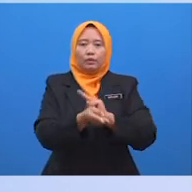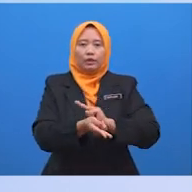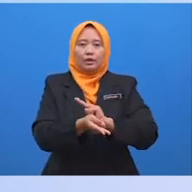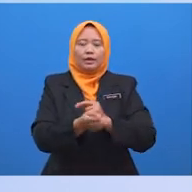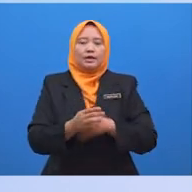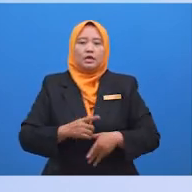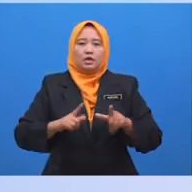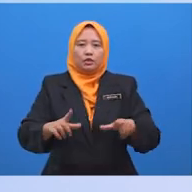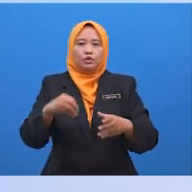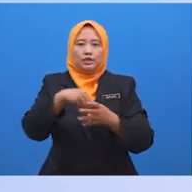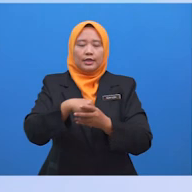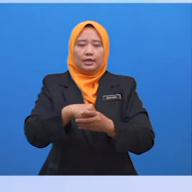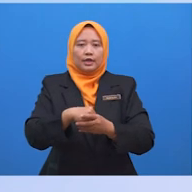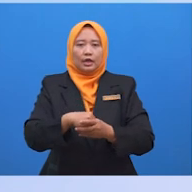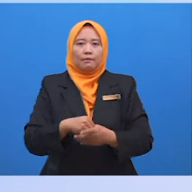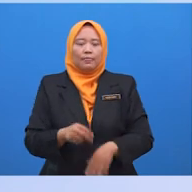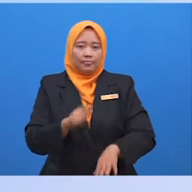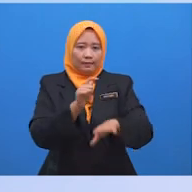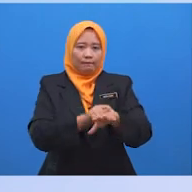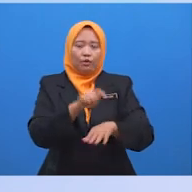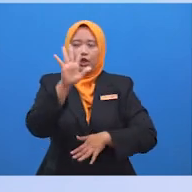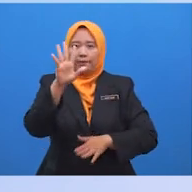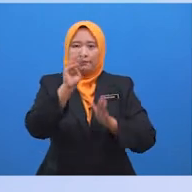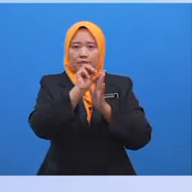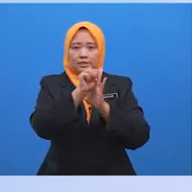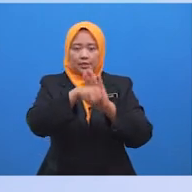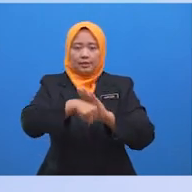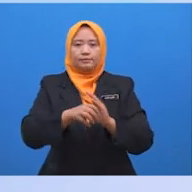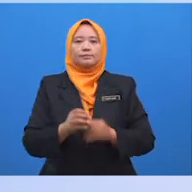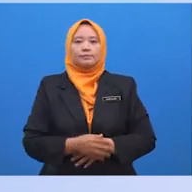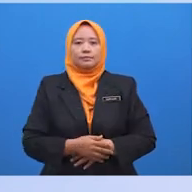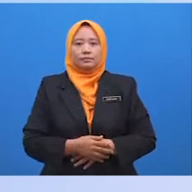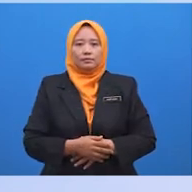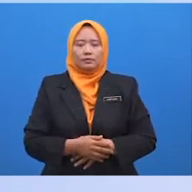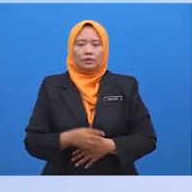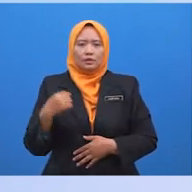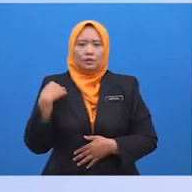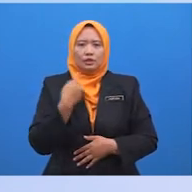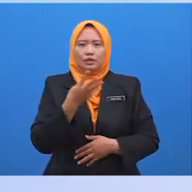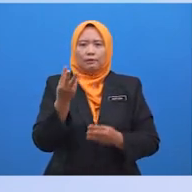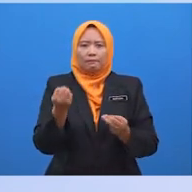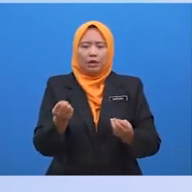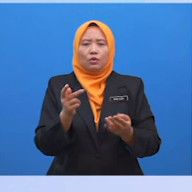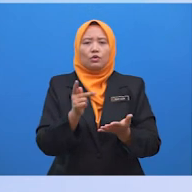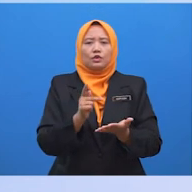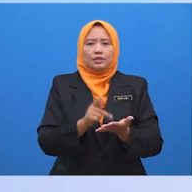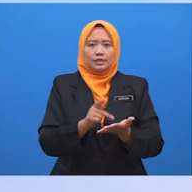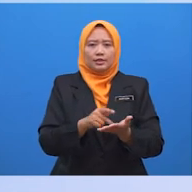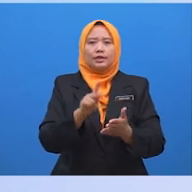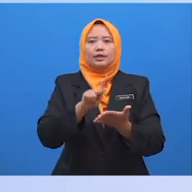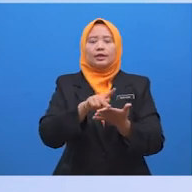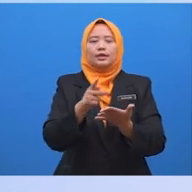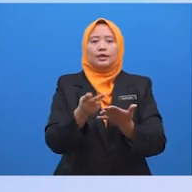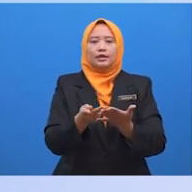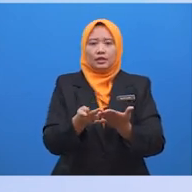tempoh 5 saat. Di peringkat memahami masalah pula, kita hendak mengira kadar